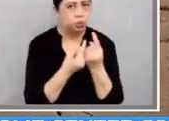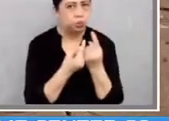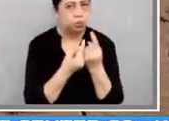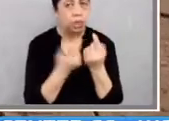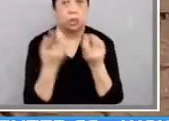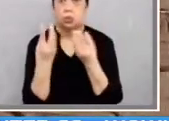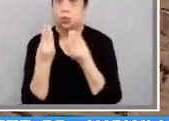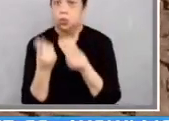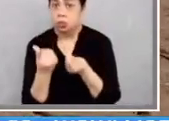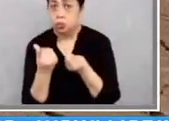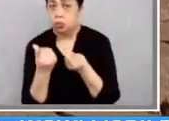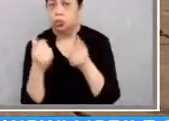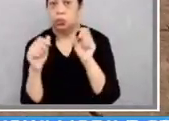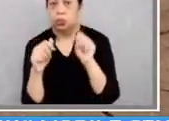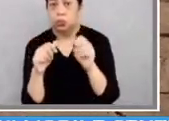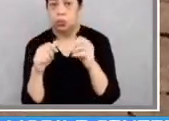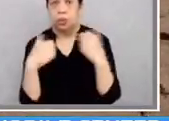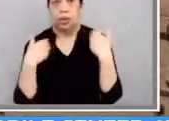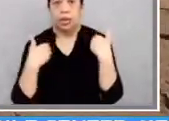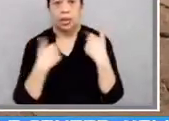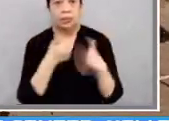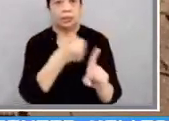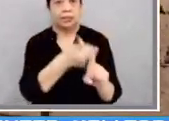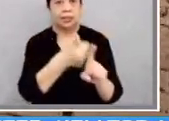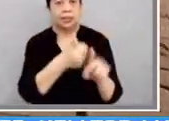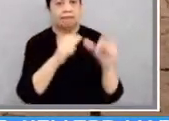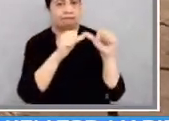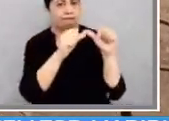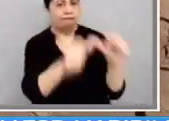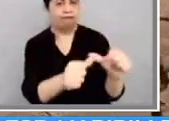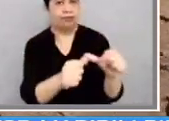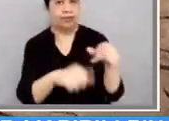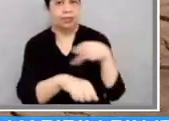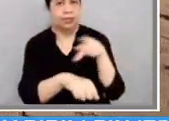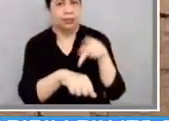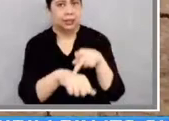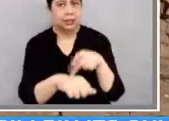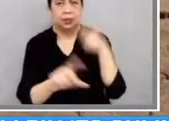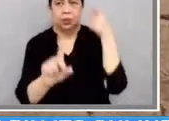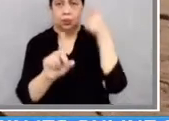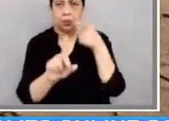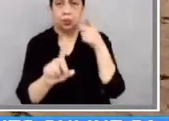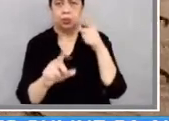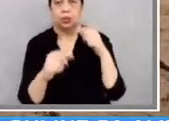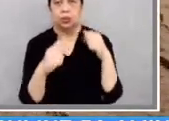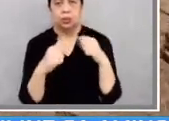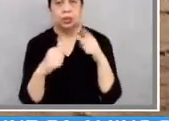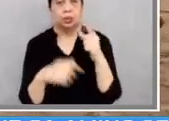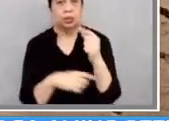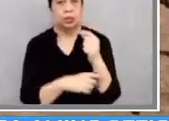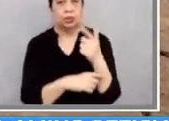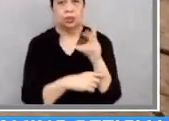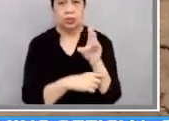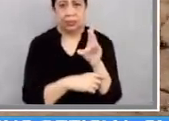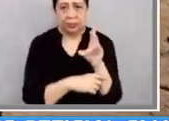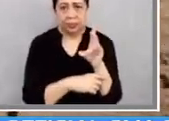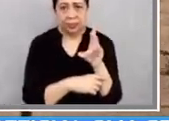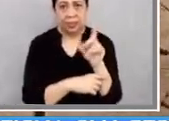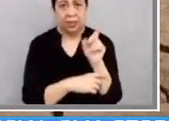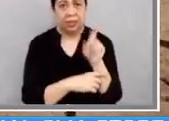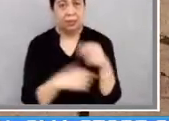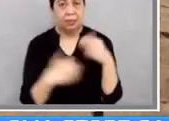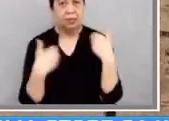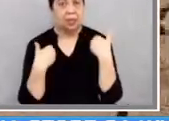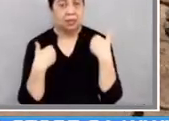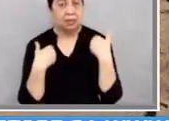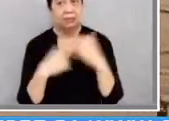para magkaroon daw ng self-sustainability ang ating bansa na target po ng pamahalaan sa 2027, yung pagkakaroon nga ho